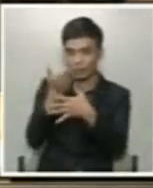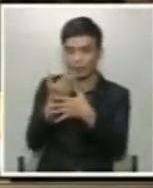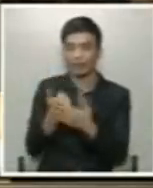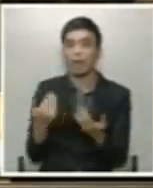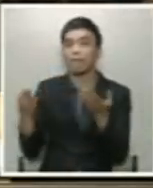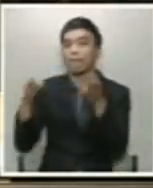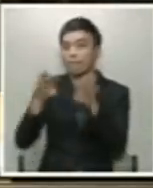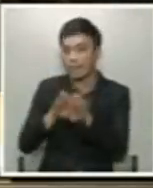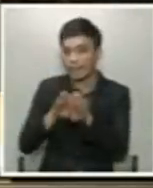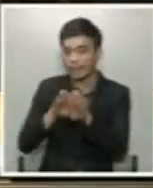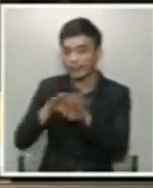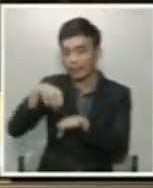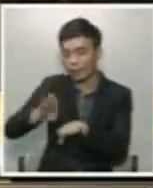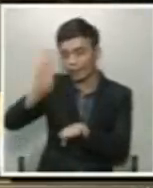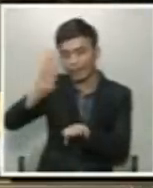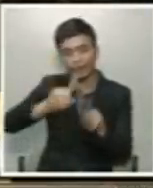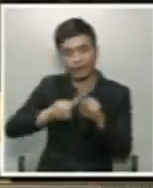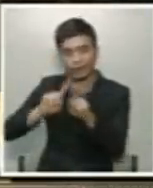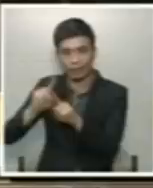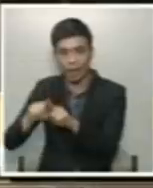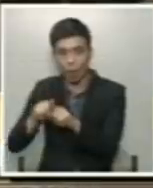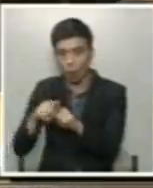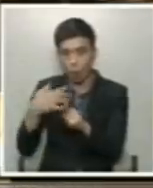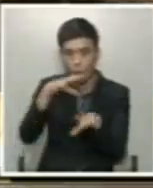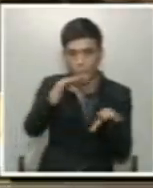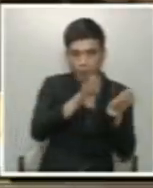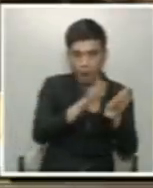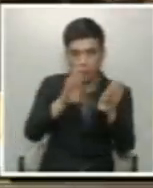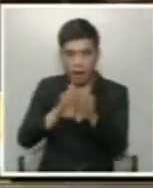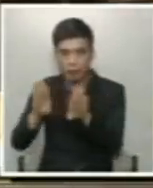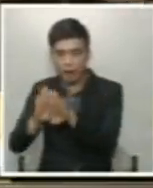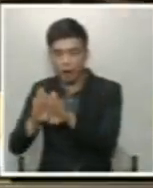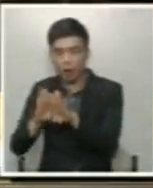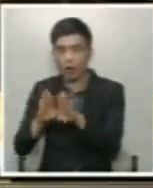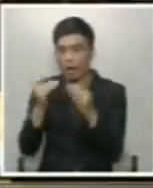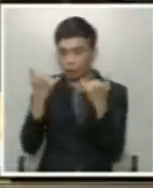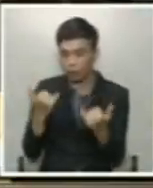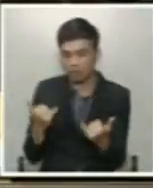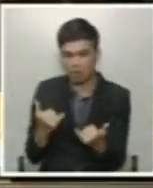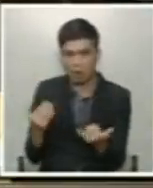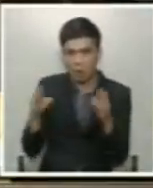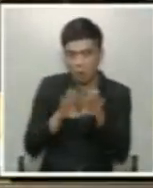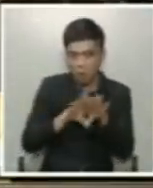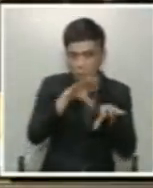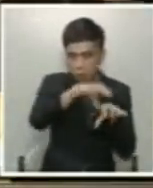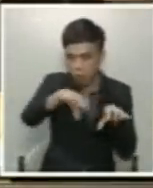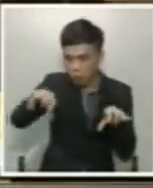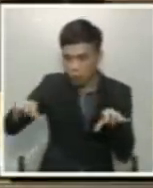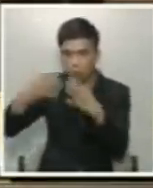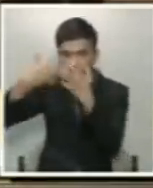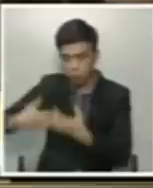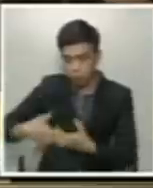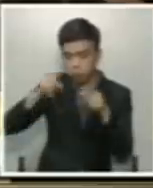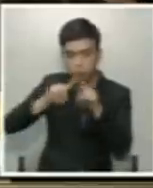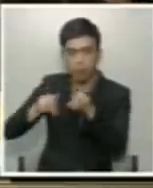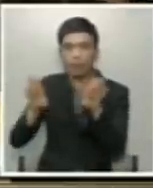เลิกกิจการเนี่ยก็ทยอยมาเป็นระลอกแต่พอครึ่งปีหลังเนี่ยหนักข้อเข้าครับเริ่มมีโรงงานปิดม